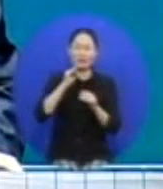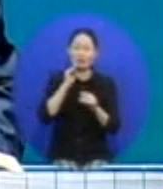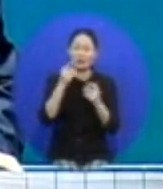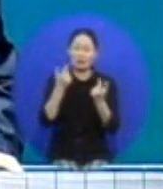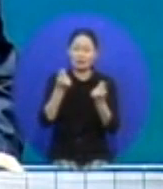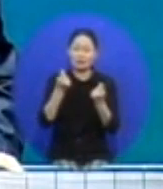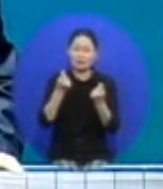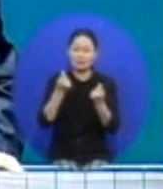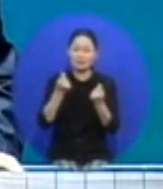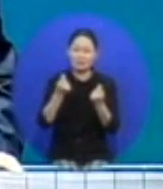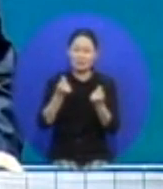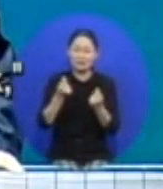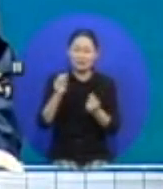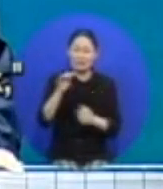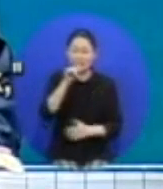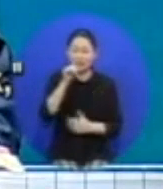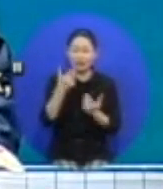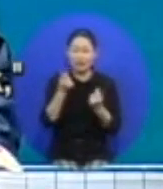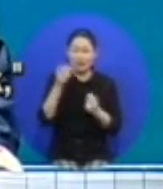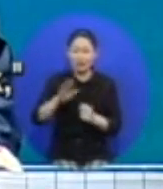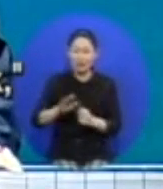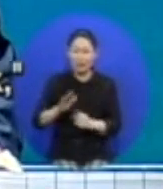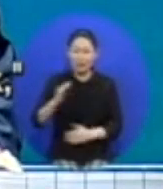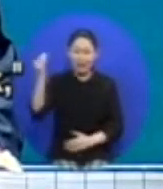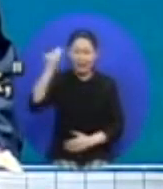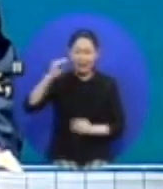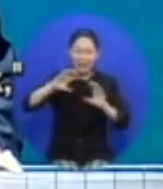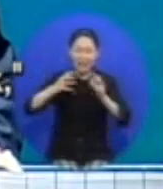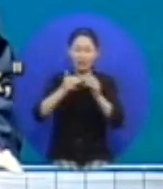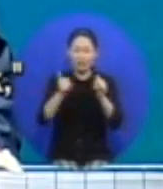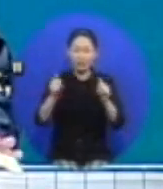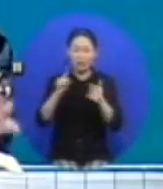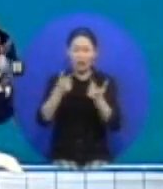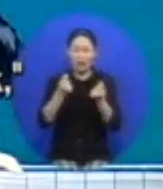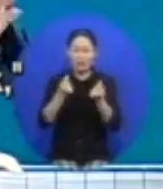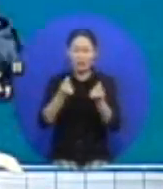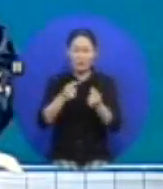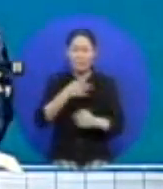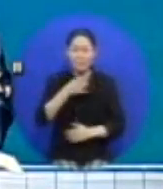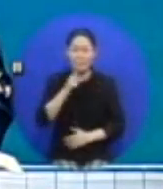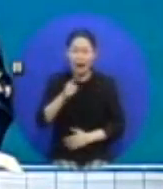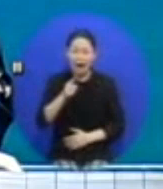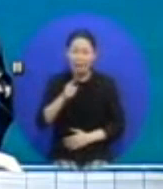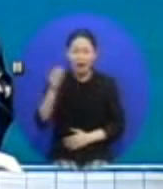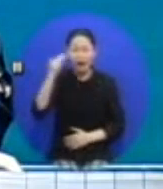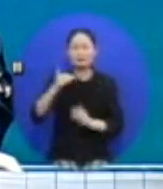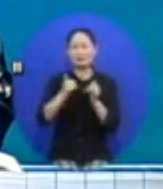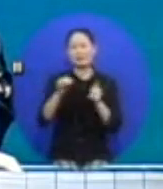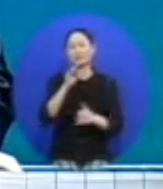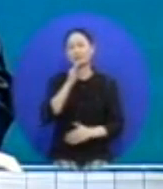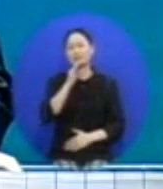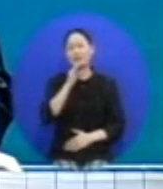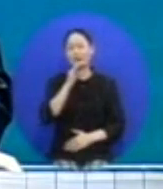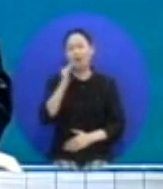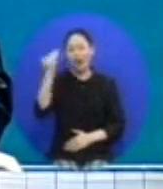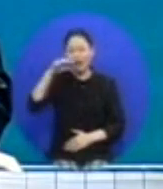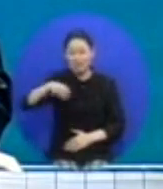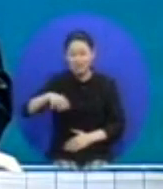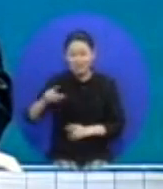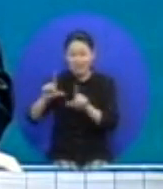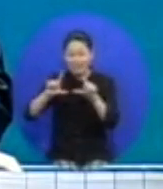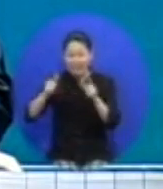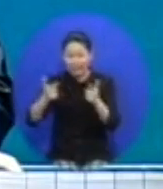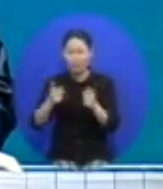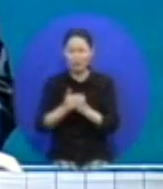아마 사로잡힐 텐데 대한민국 이런 소리가 나옴을 한국 사람이죠 꼭 한국에서만 살아야